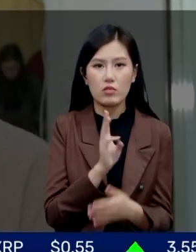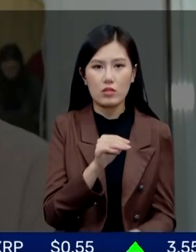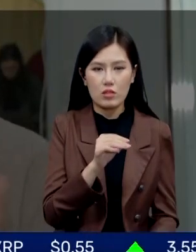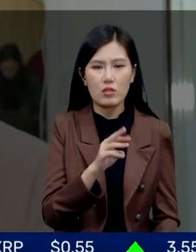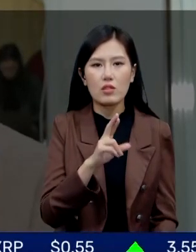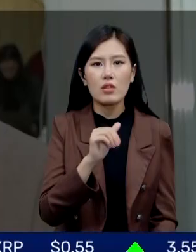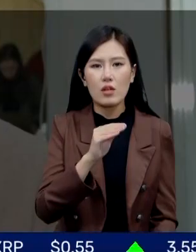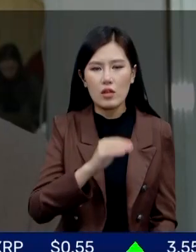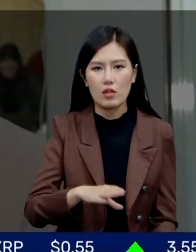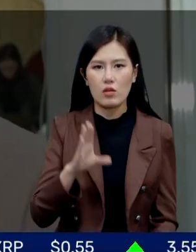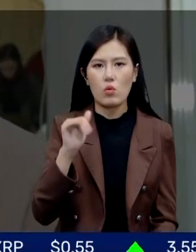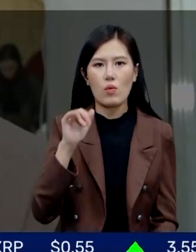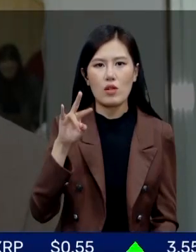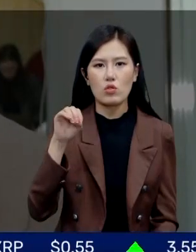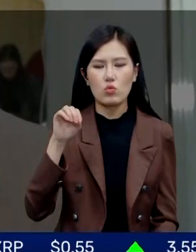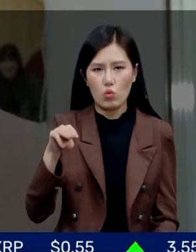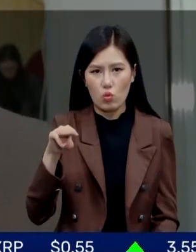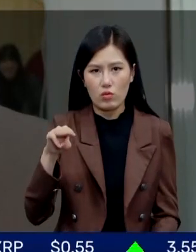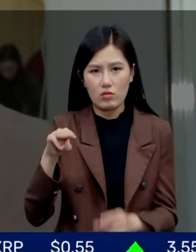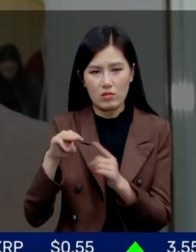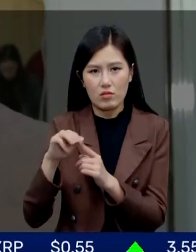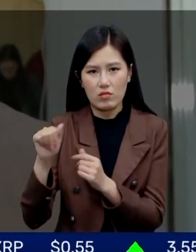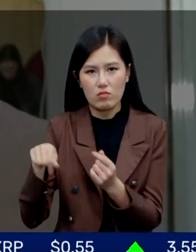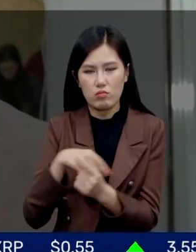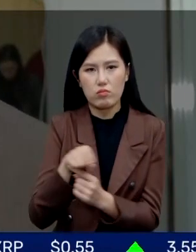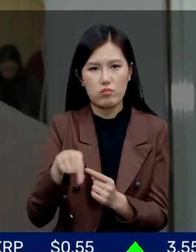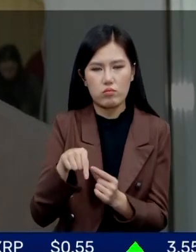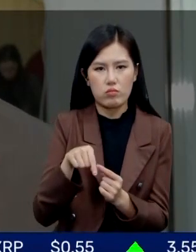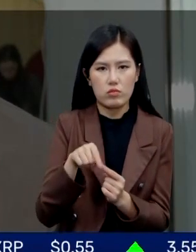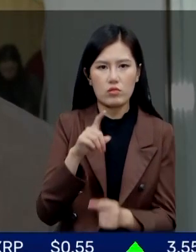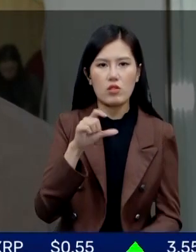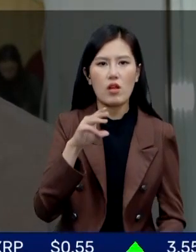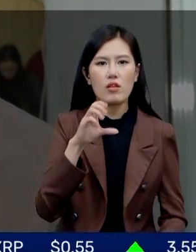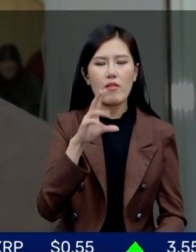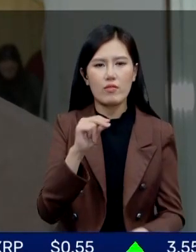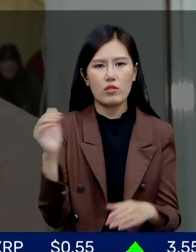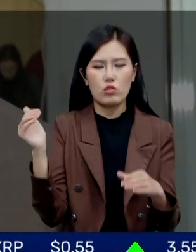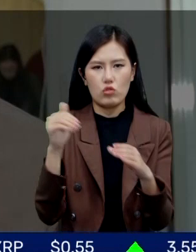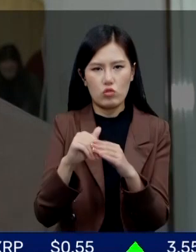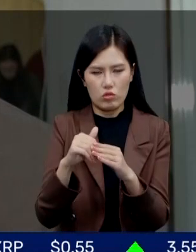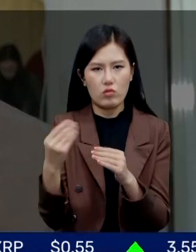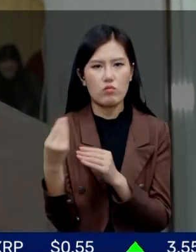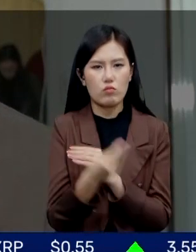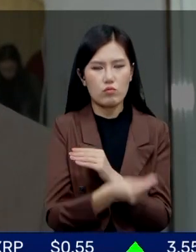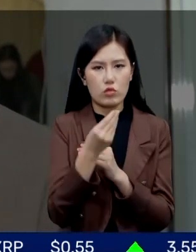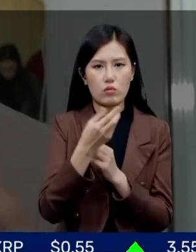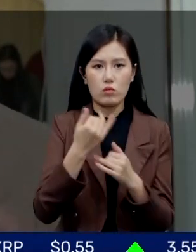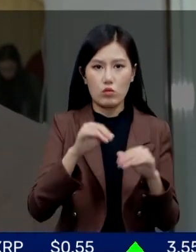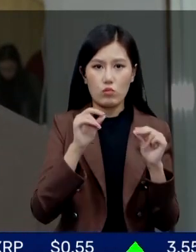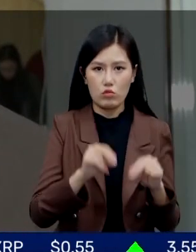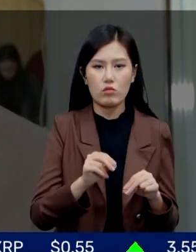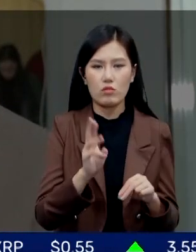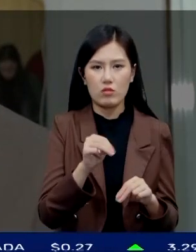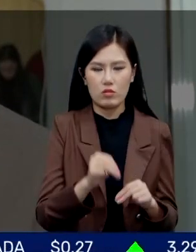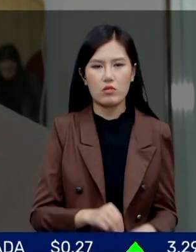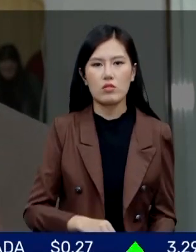нь хөрвүүлээд хитвч рүү оруулаад хитвчнээсээ шууд тухайн жуулчин уншуулад явж яагаа болохгүй гэж хэлсэн тийм үйлчилгээ байна. Тэнгүүтэ ерөн бол юу